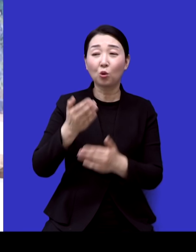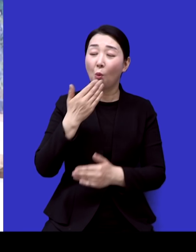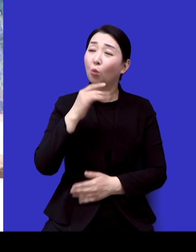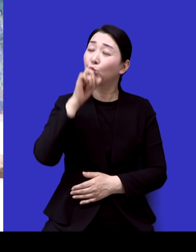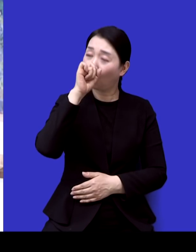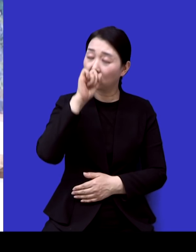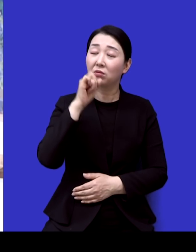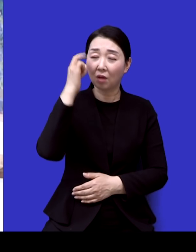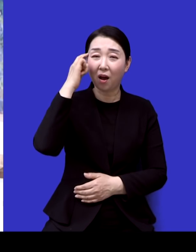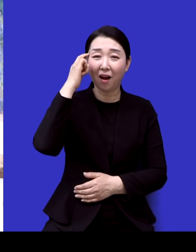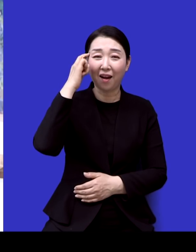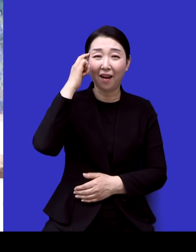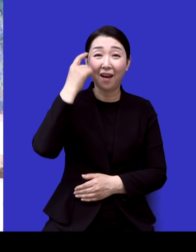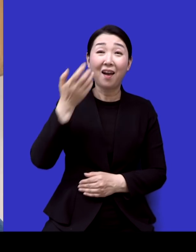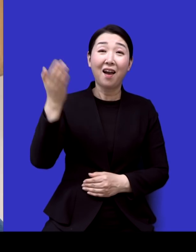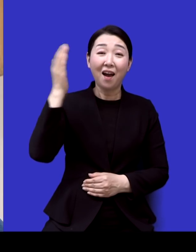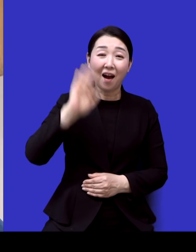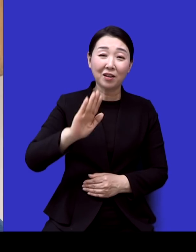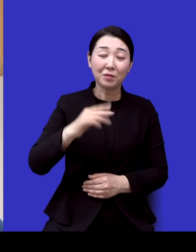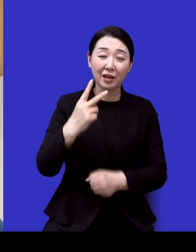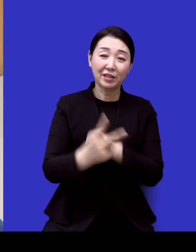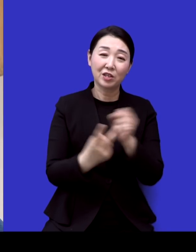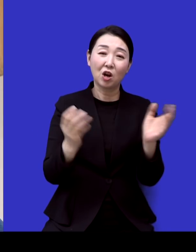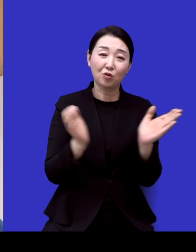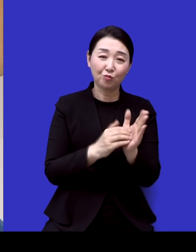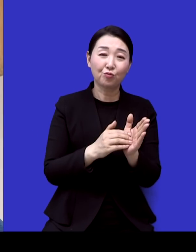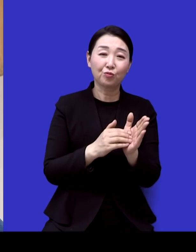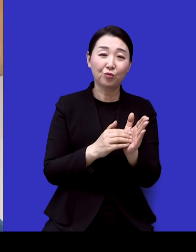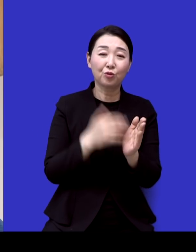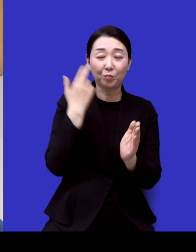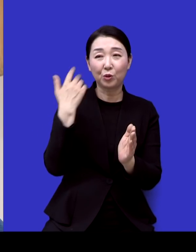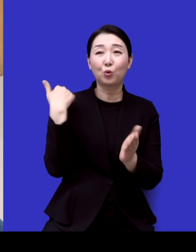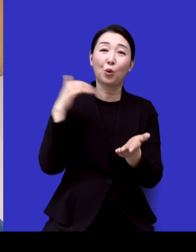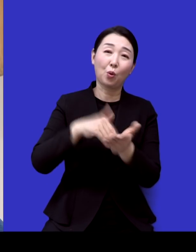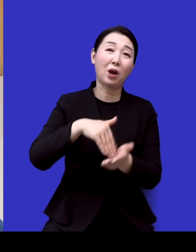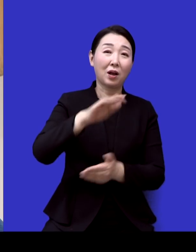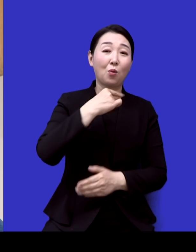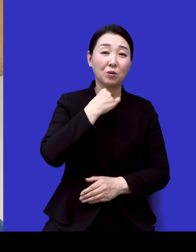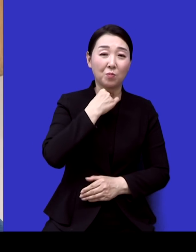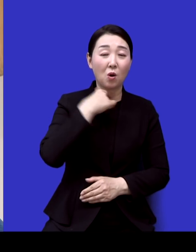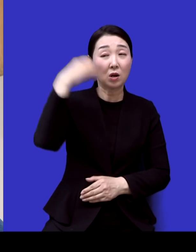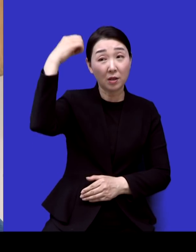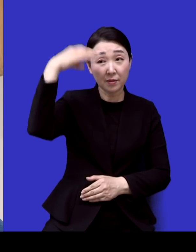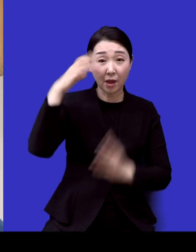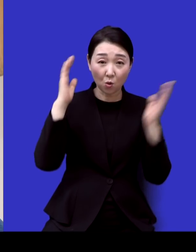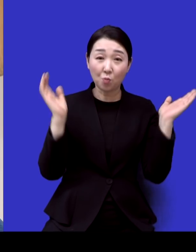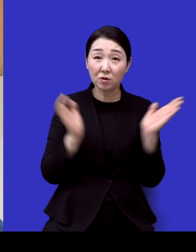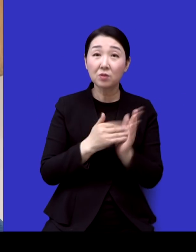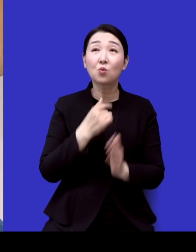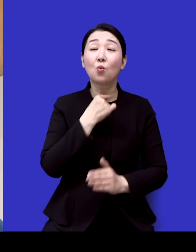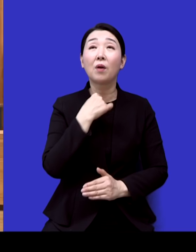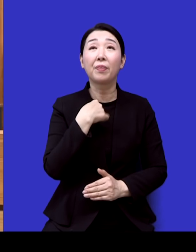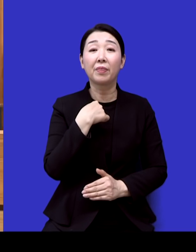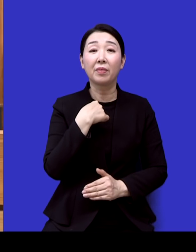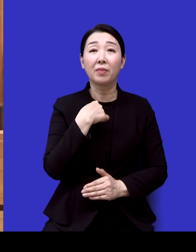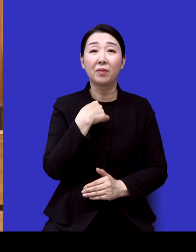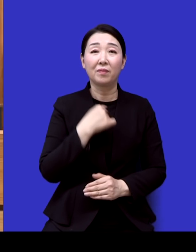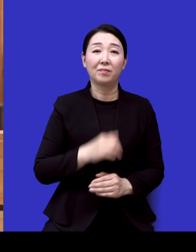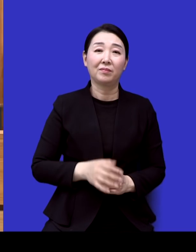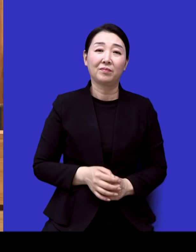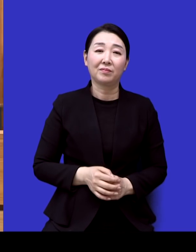좋지. 근데 나는 빨리 2년 끝내고 미국으로 돌아갈 거야. 그래서 대학원 끝낼 거야. 그 생각밖에 안 하고 왔거든요.